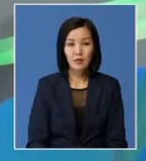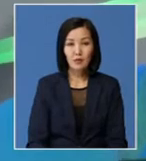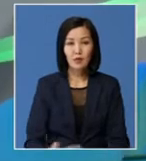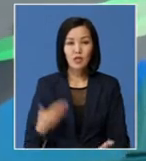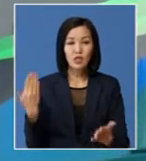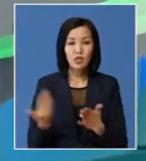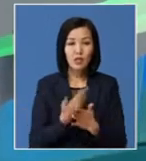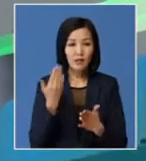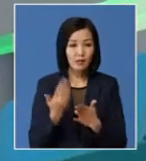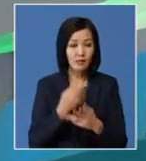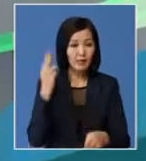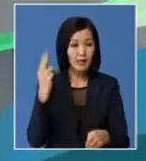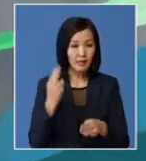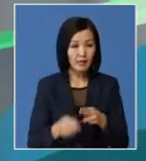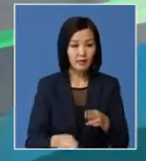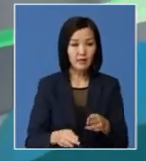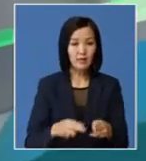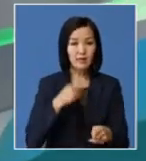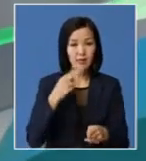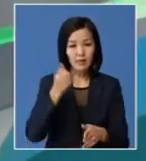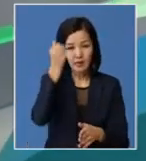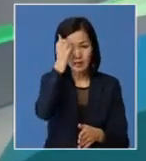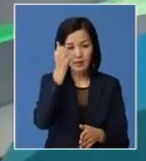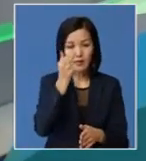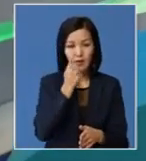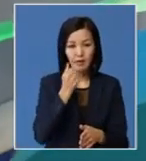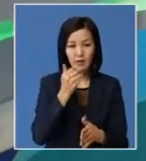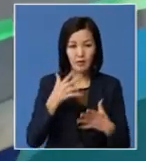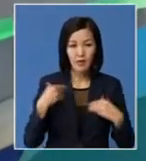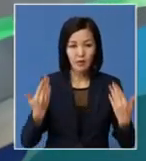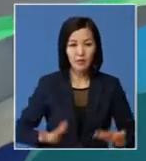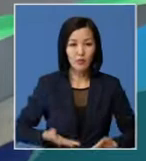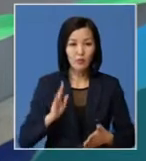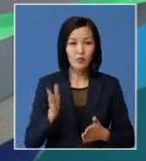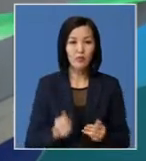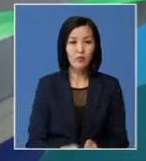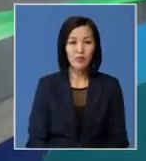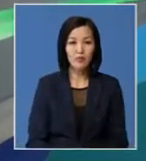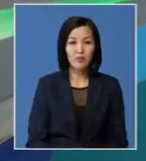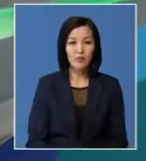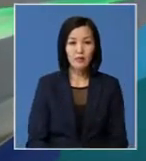Бүгінге келіп түскен ақпараттар легі осындай болды. Назар қойып тыңдағандарыңызға рахмет. Аман сау болыңыздар.